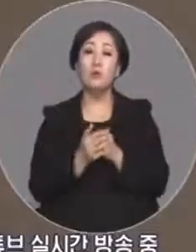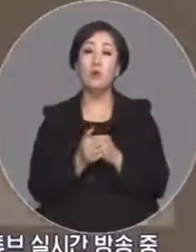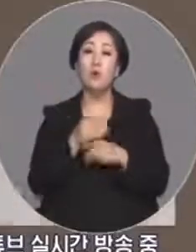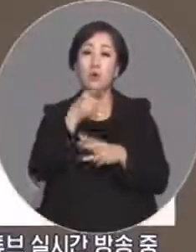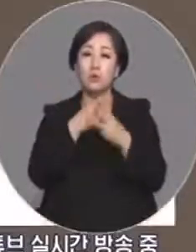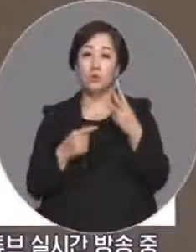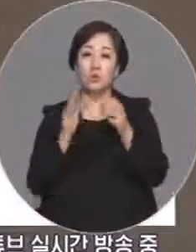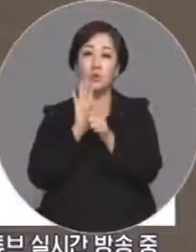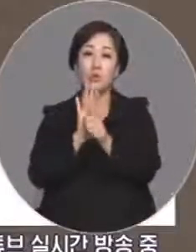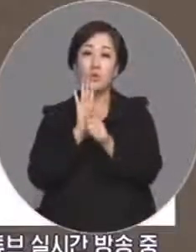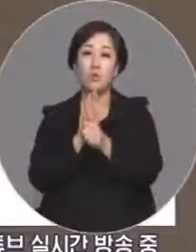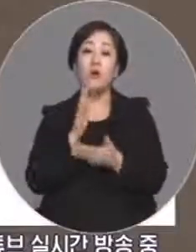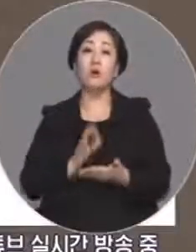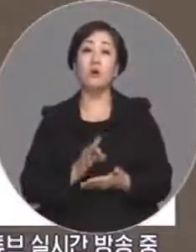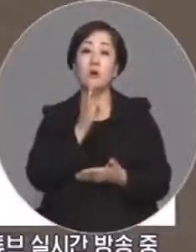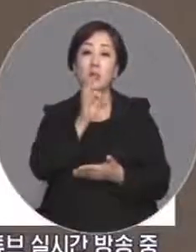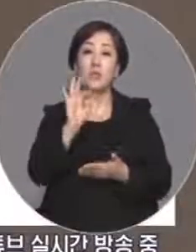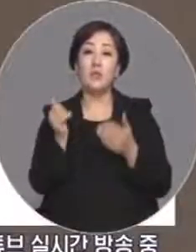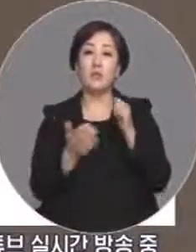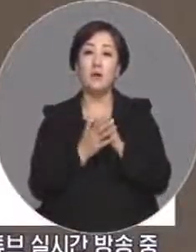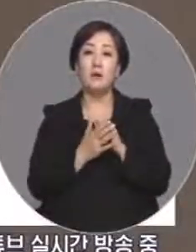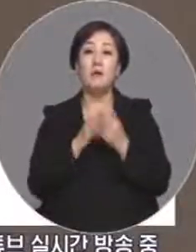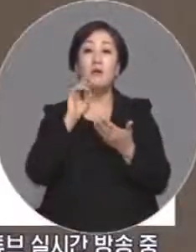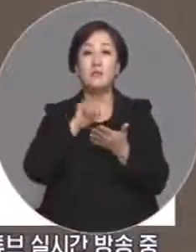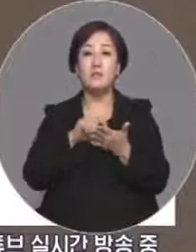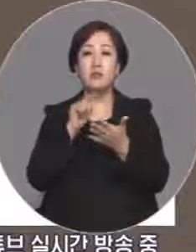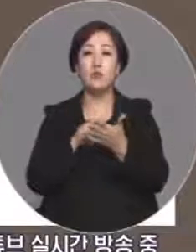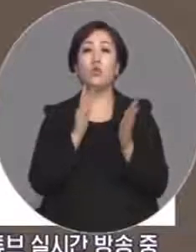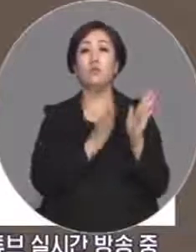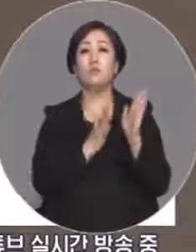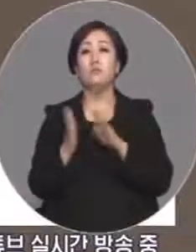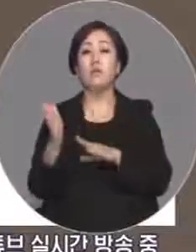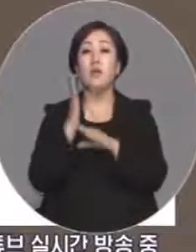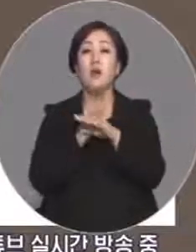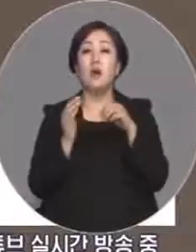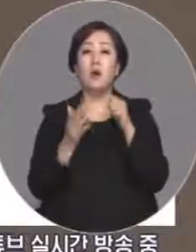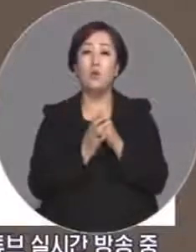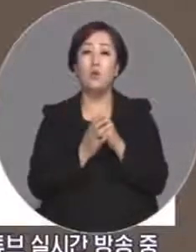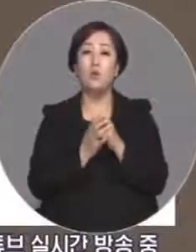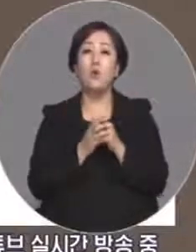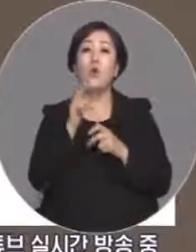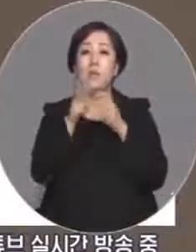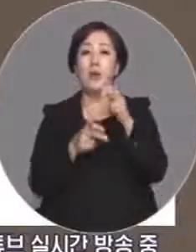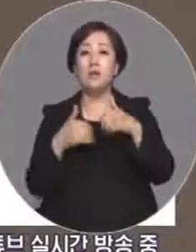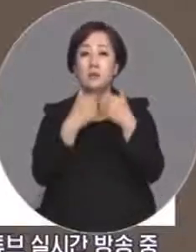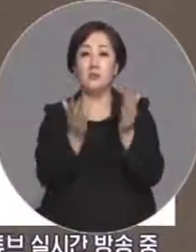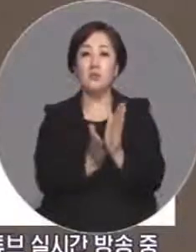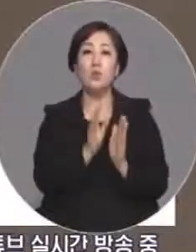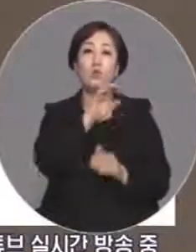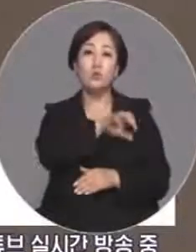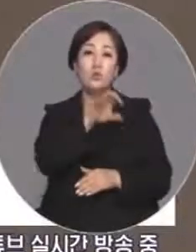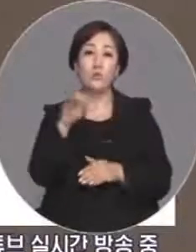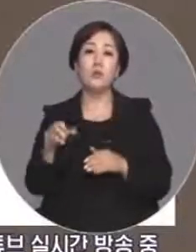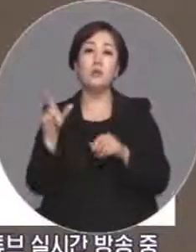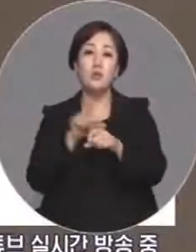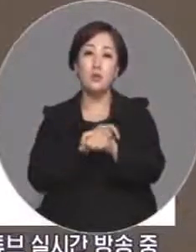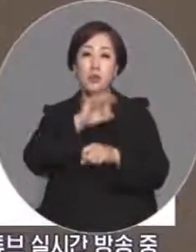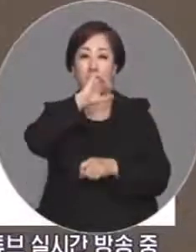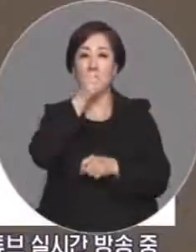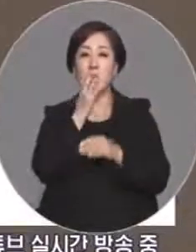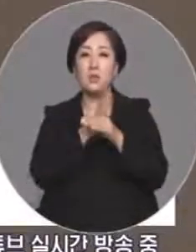지원금을 최대한 신속하게 지원하고 발전소 주변 지역 지원